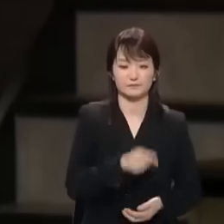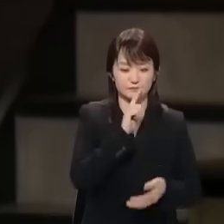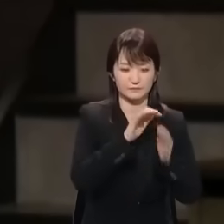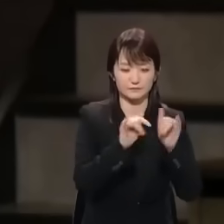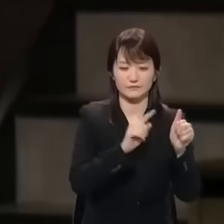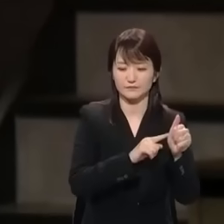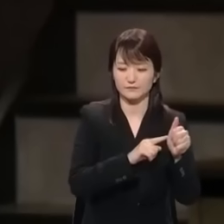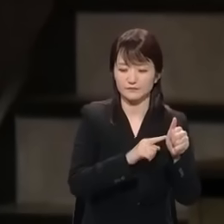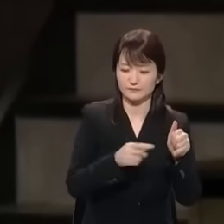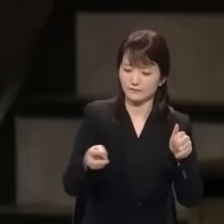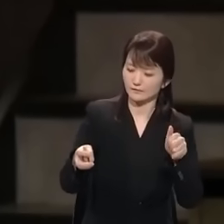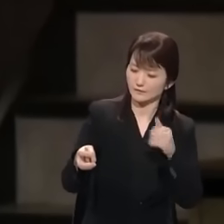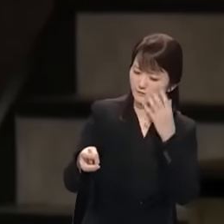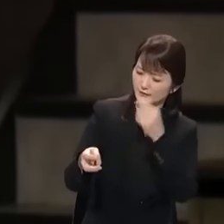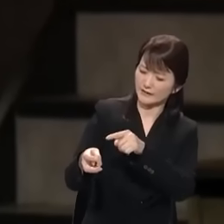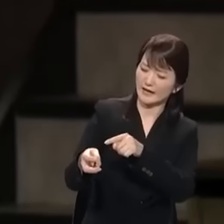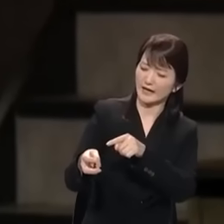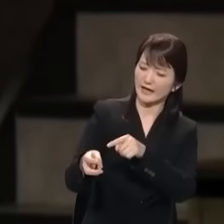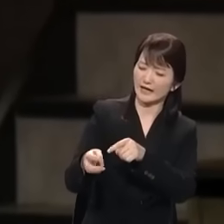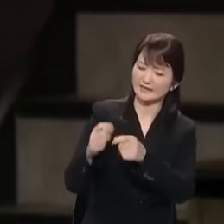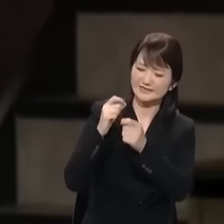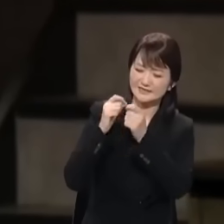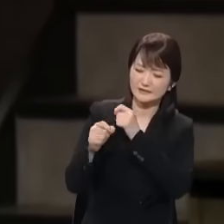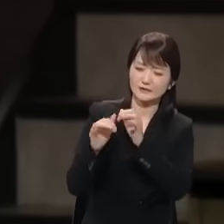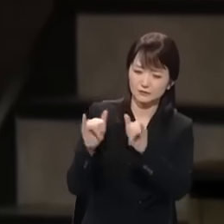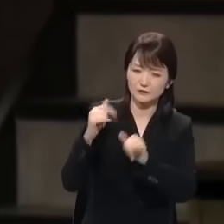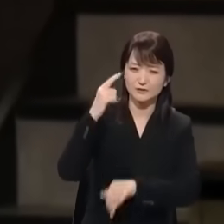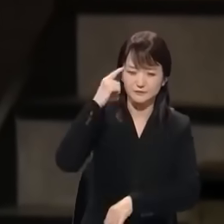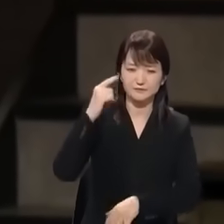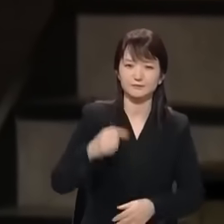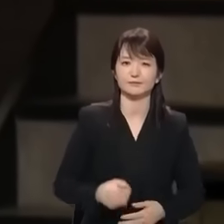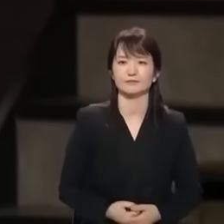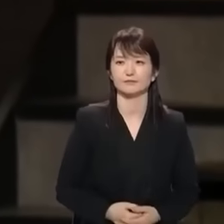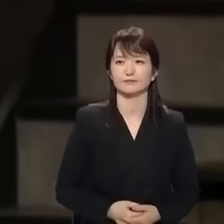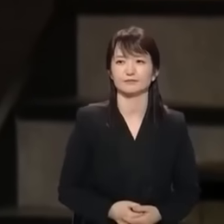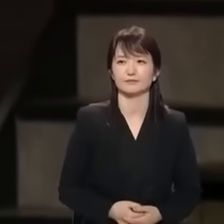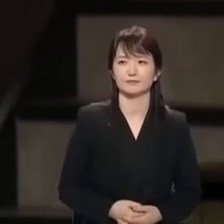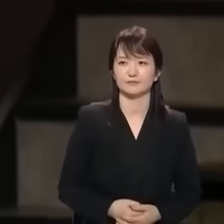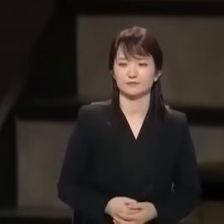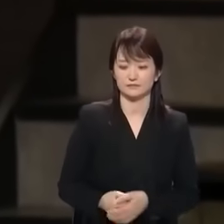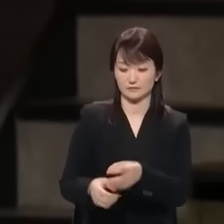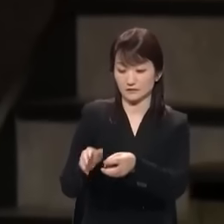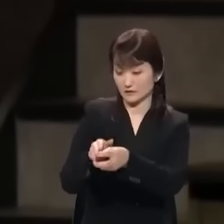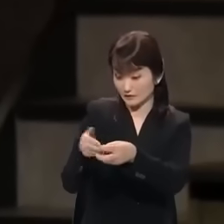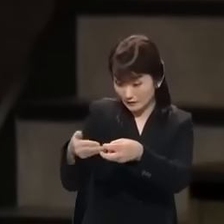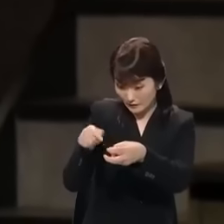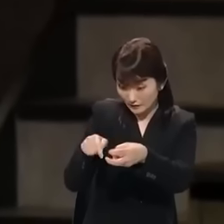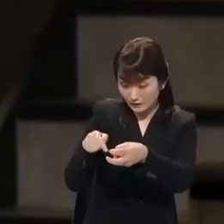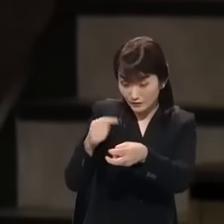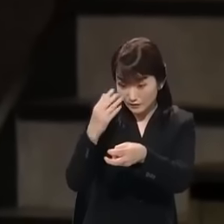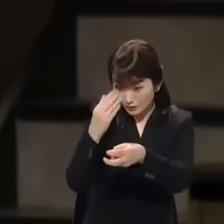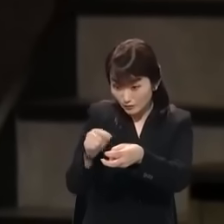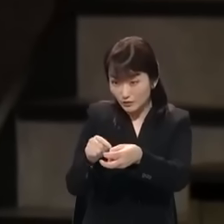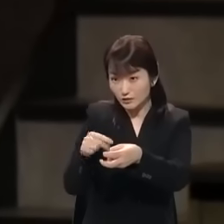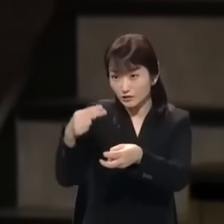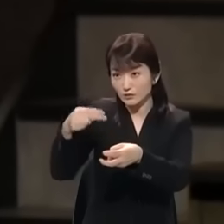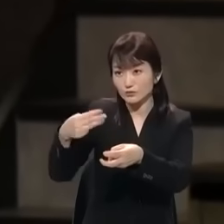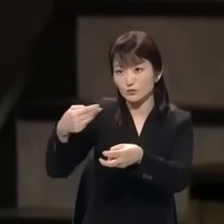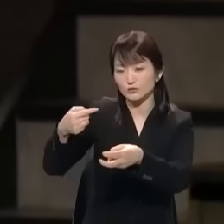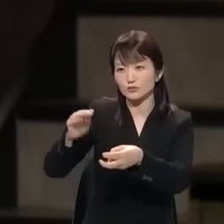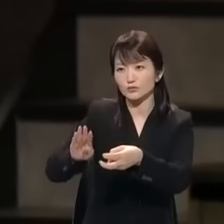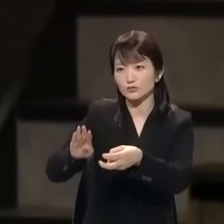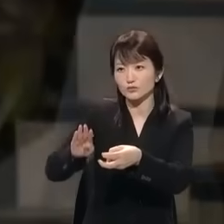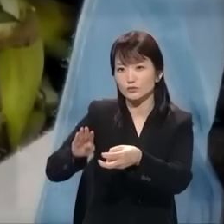차를 보면서 아이 사람들 꿈이구나라고 생각을 한 거예요 그리고 진짜로 이제 차를 딱 열어 보니까 거기에 두릅이